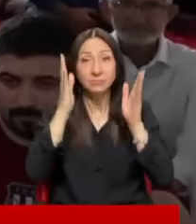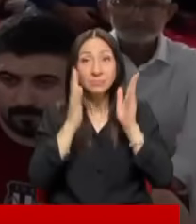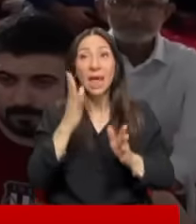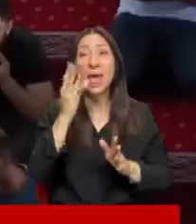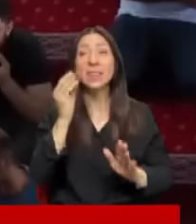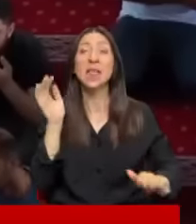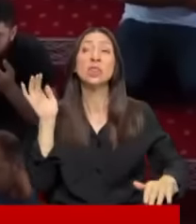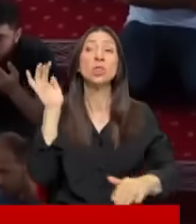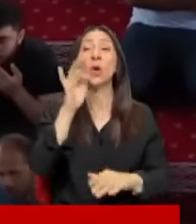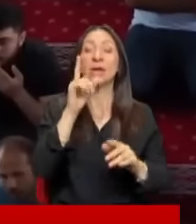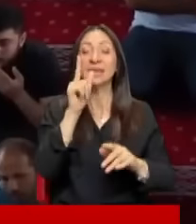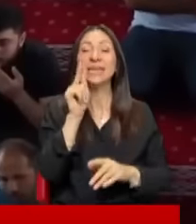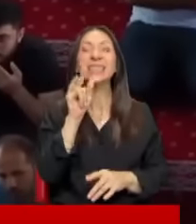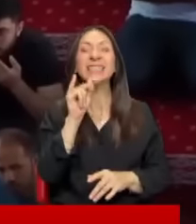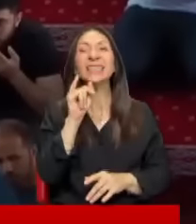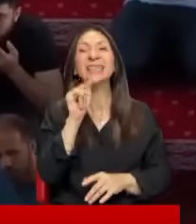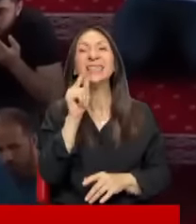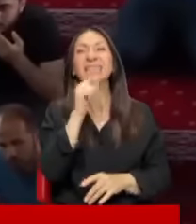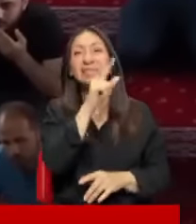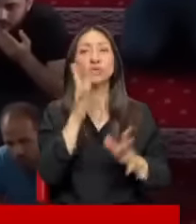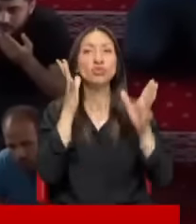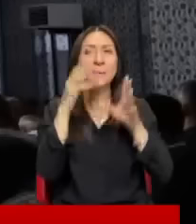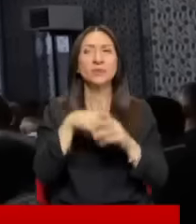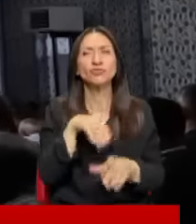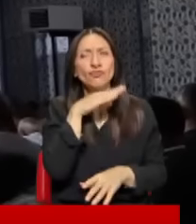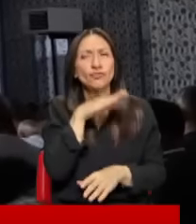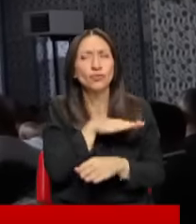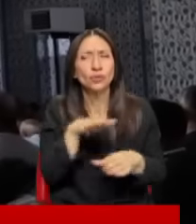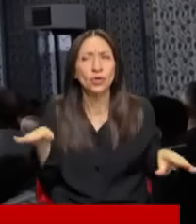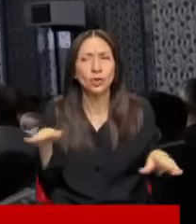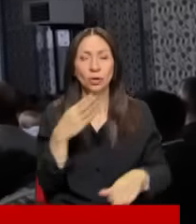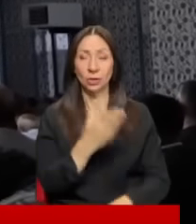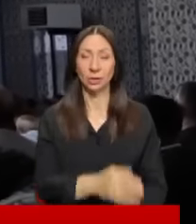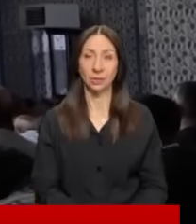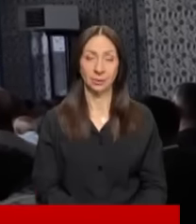en doğudaki il Iğdır'da da camiler tıklım tıklımdı.